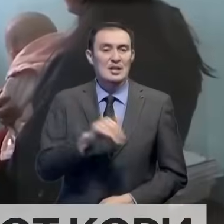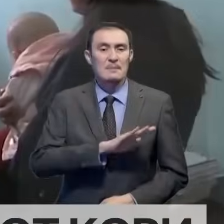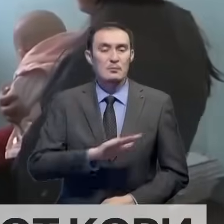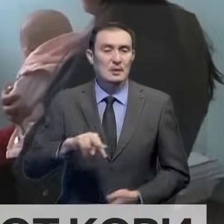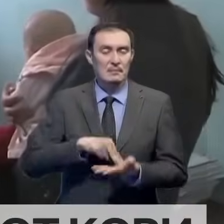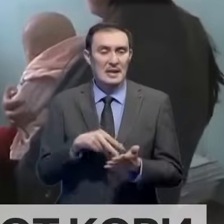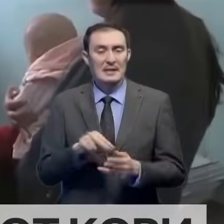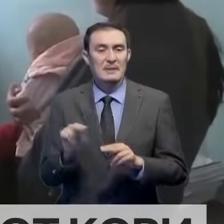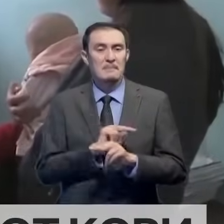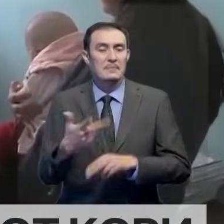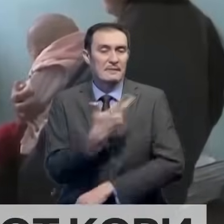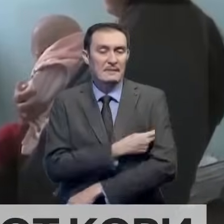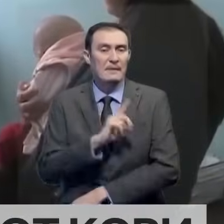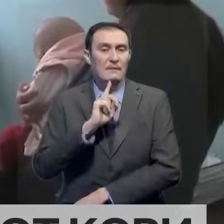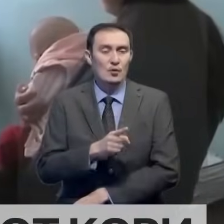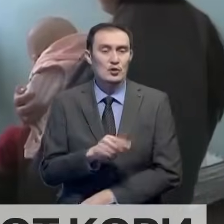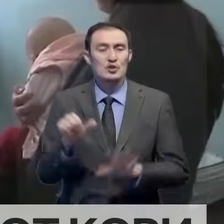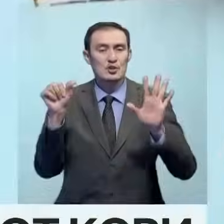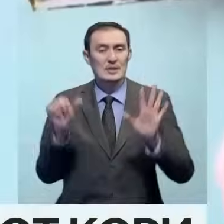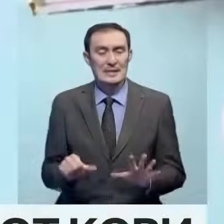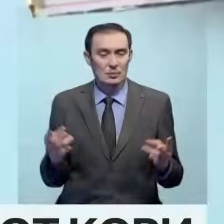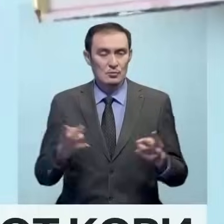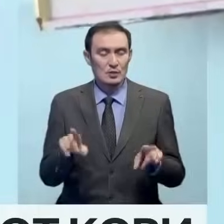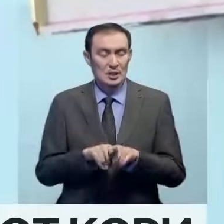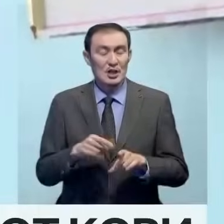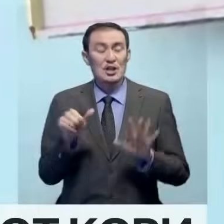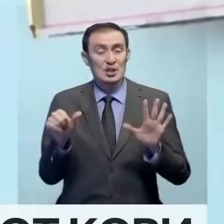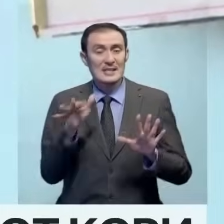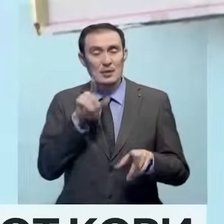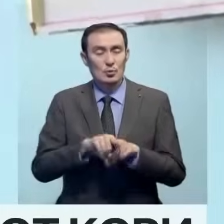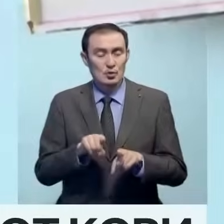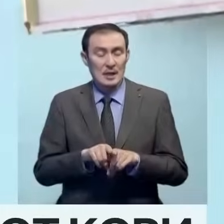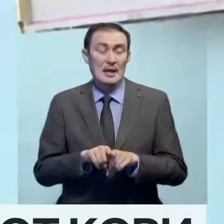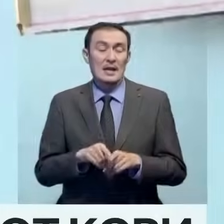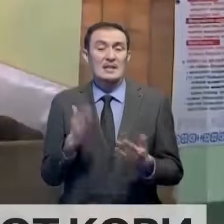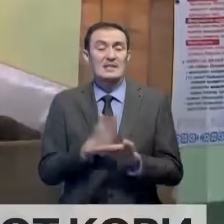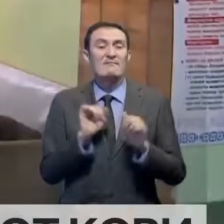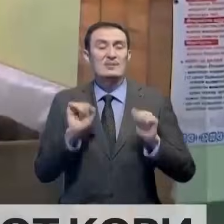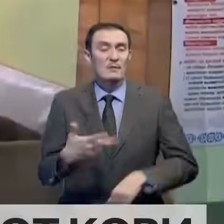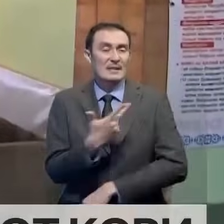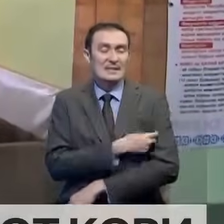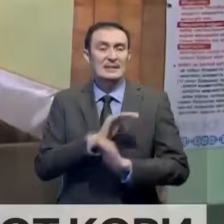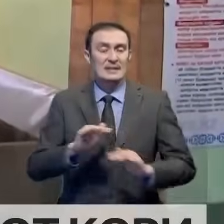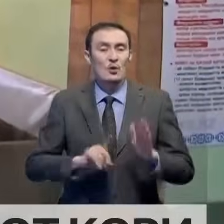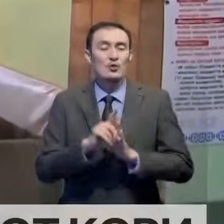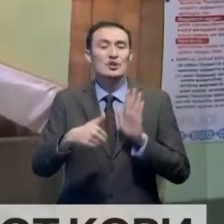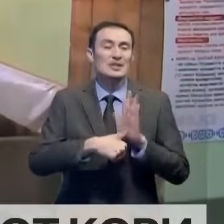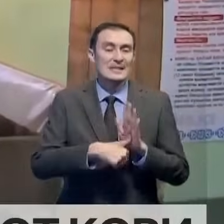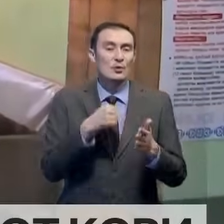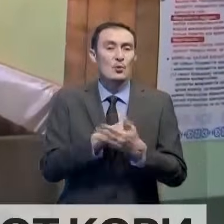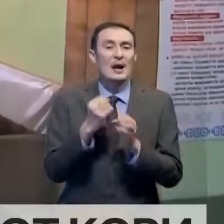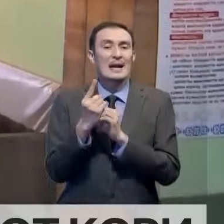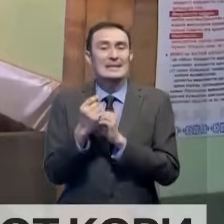плановые процедуры в год и 6 лет, говорят врачи. Сейчас у родителей есть возможность вакцинировать малышей от 6